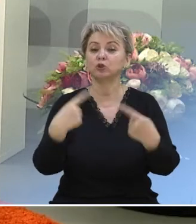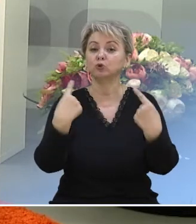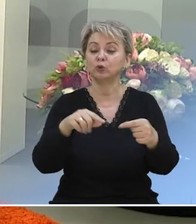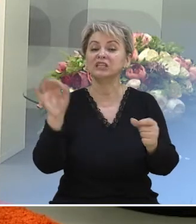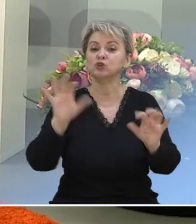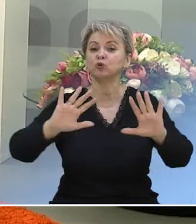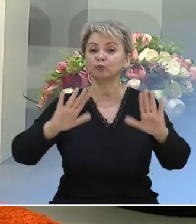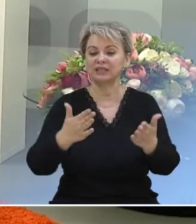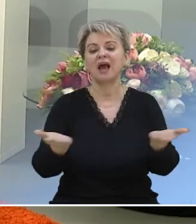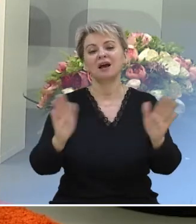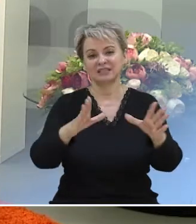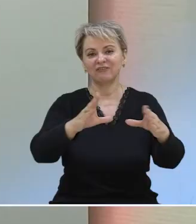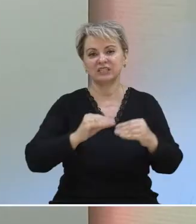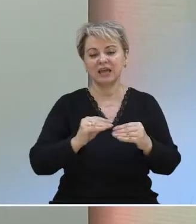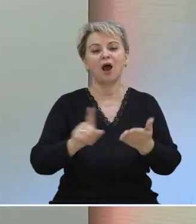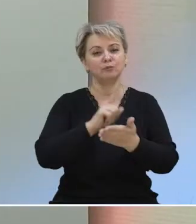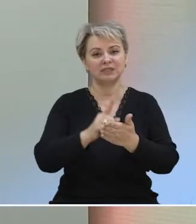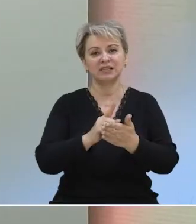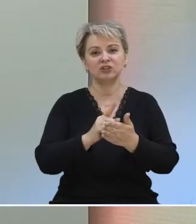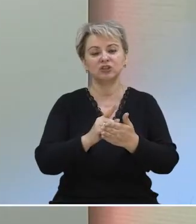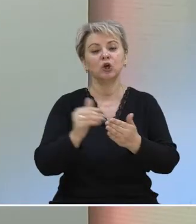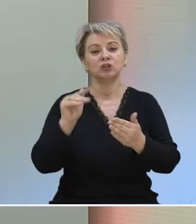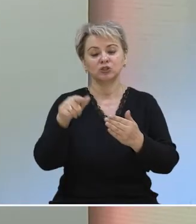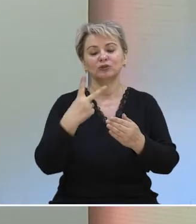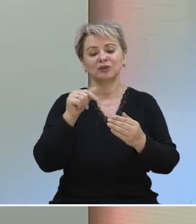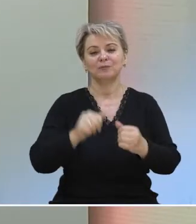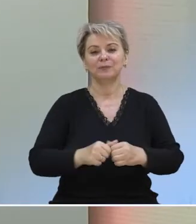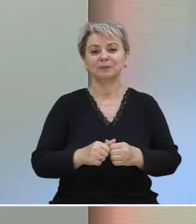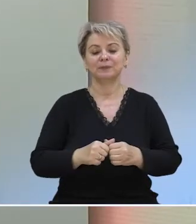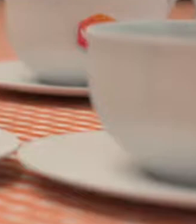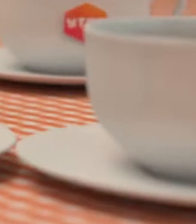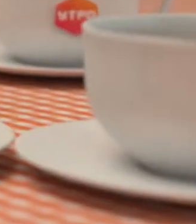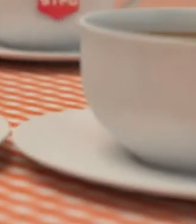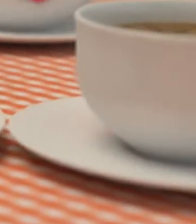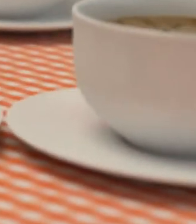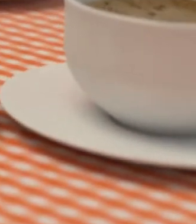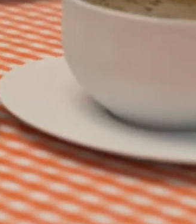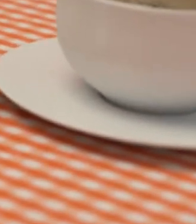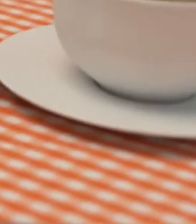для вас приготовлены другие сюрпризы. Оставайтесь с нами и обязательно сможете их получить.